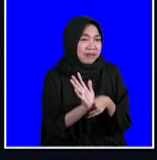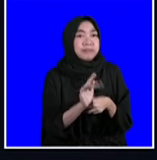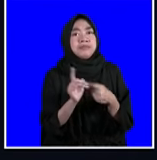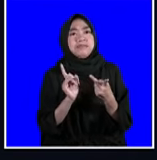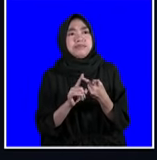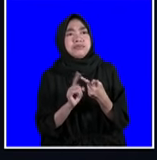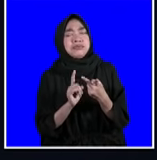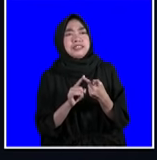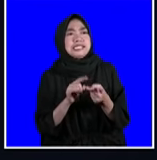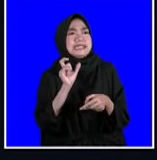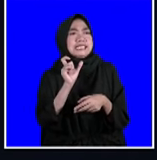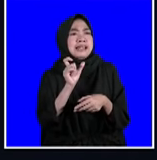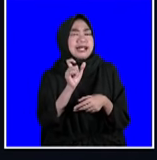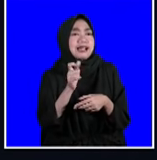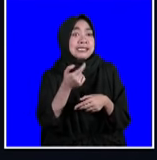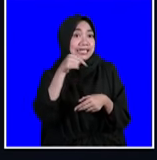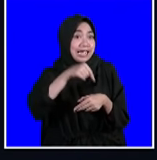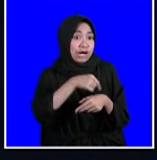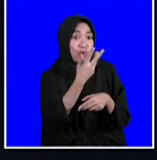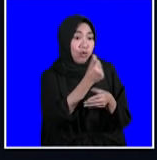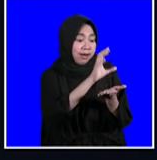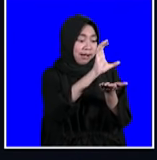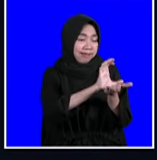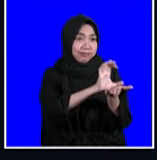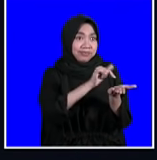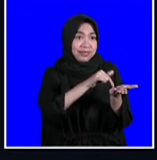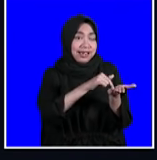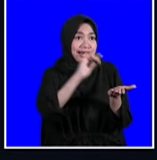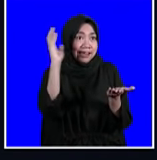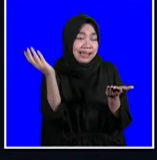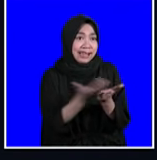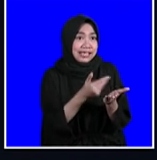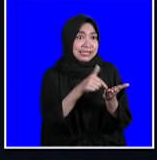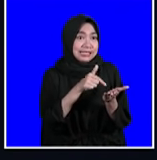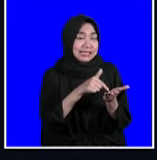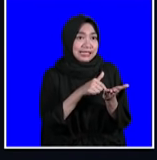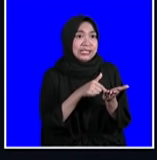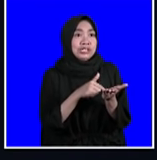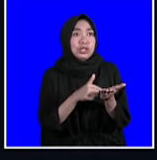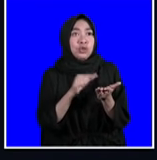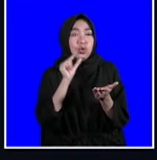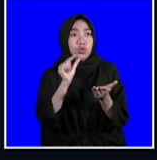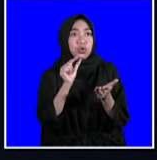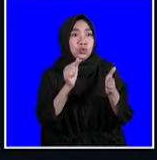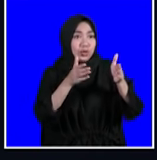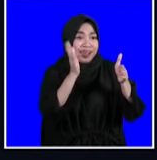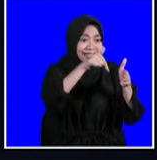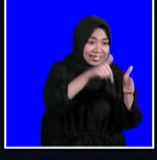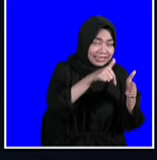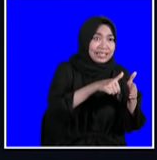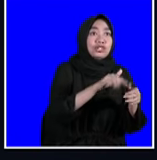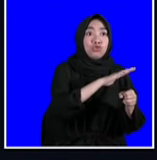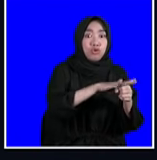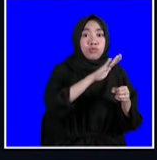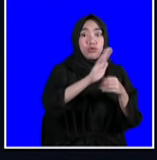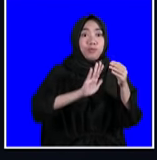bagaimana agar apa yang kita miliki saat ini, terutama penghasilan kita, cukup untuk hari ini, tapi juga cukup untuk